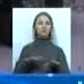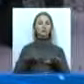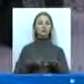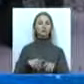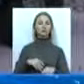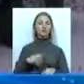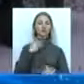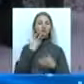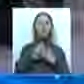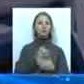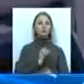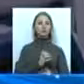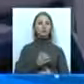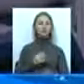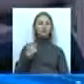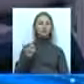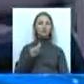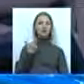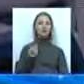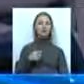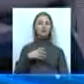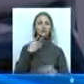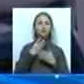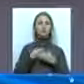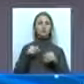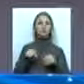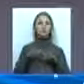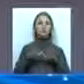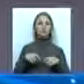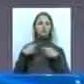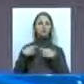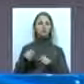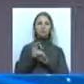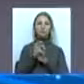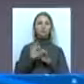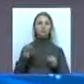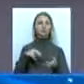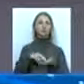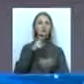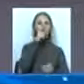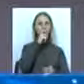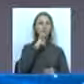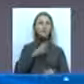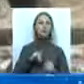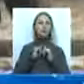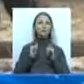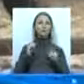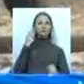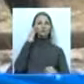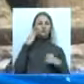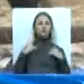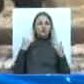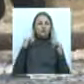жоғары бағамен сүт тапсыруға мүмкіндік алады. Бұдан бөлек жақсы сүт кооперативі сүт бағытындағы ірі қараның басын көбейтуді жоспарлап отыр. Ерболат Серікбай, Марат